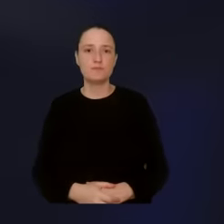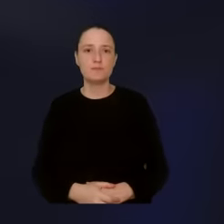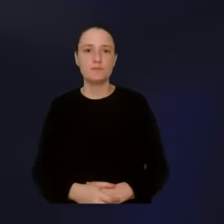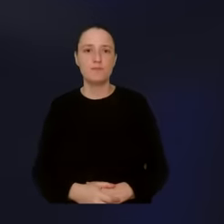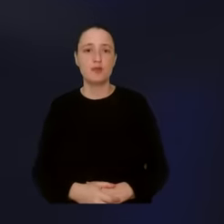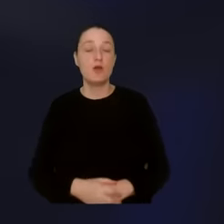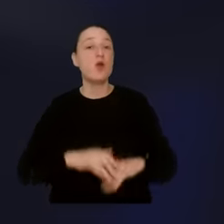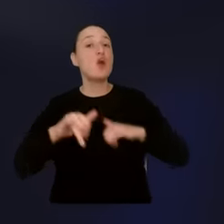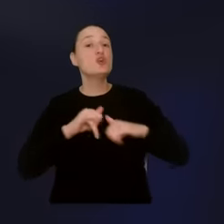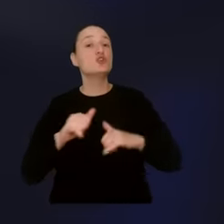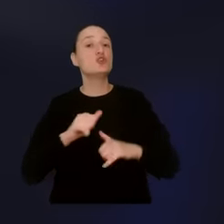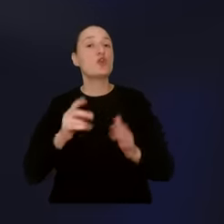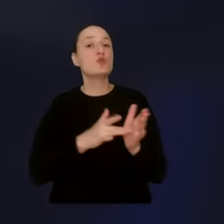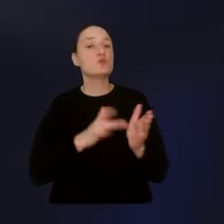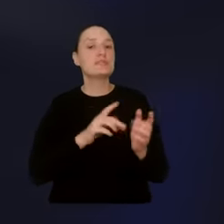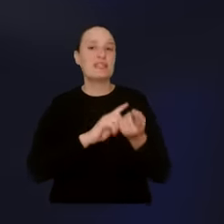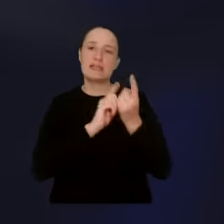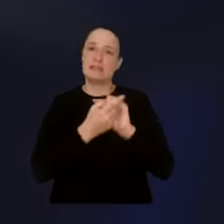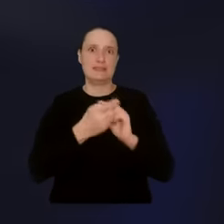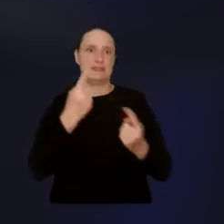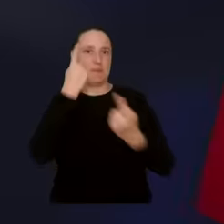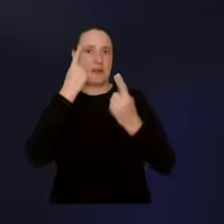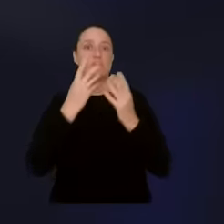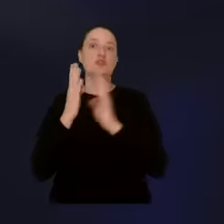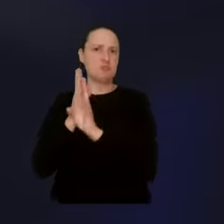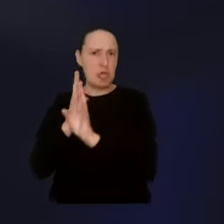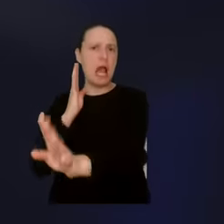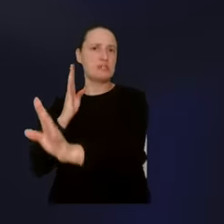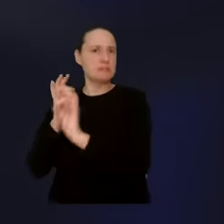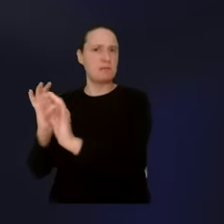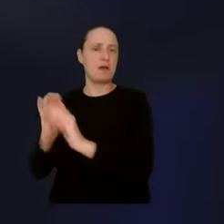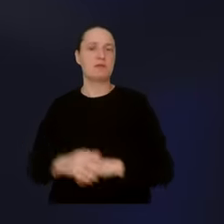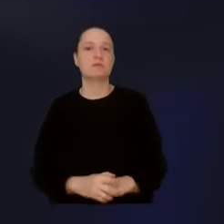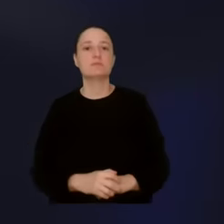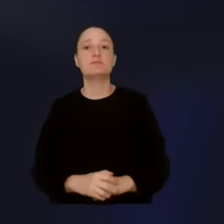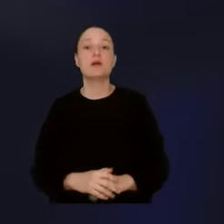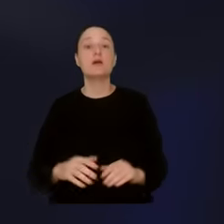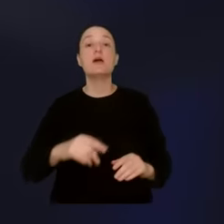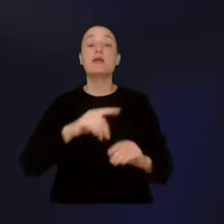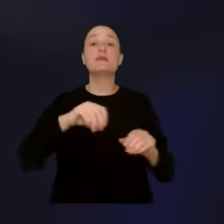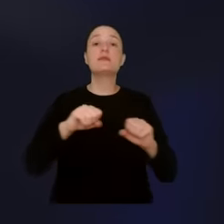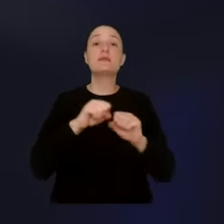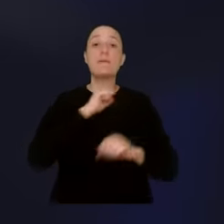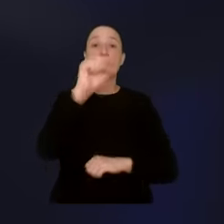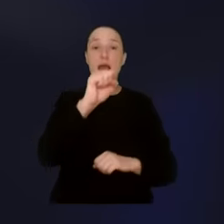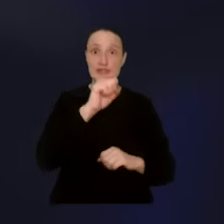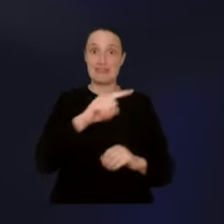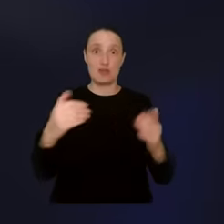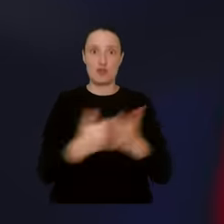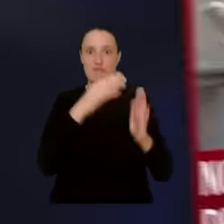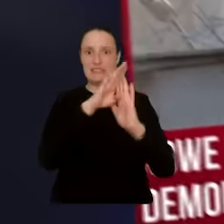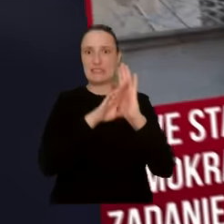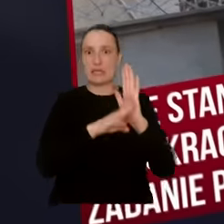Rząd Tuska zmienia zdanie o zaporze na polsko-białoruskiej granicy. Nowe standardy polskiej demokracji. Więzienie za zadanie